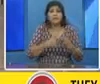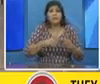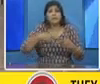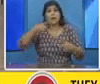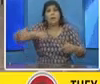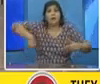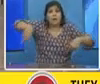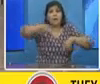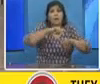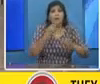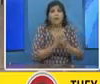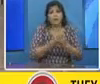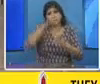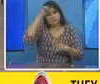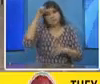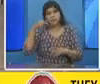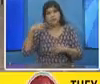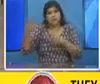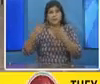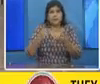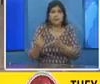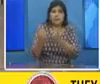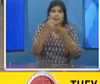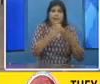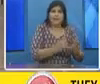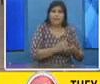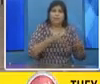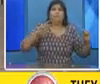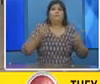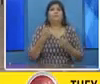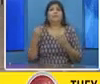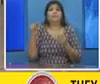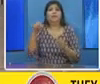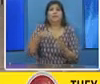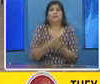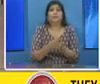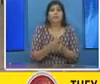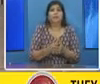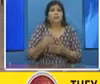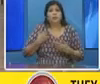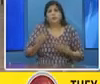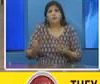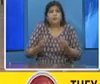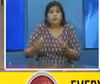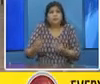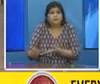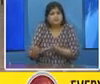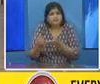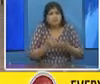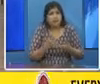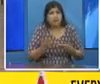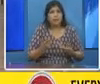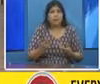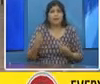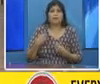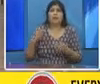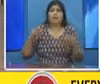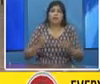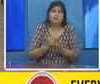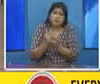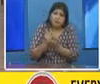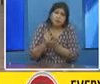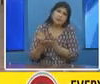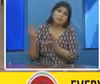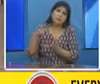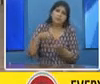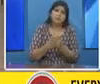हर भारतीय एक दूसरे की मदद के लिए तत्पर है। वह जो कुछ भी कर सकता है उसे करने में जुटा